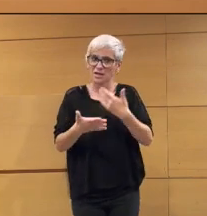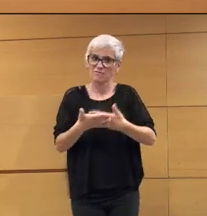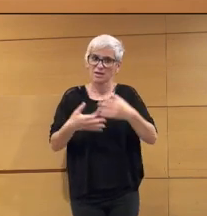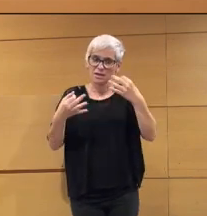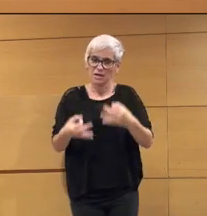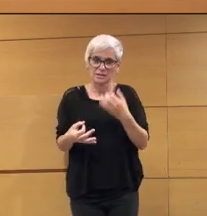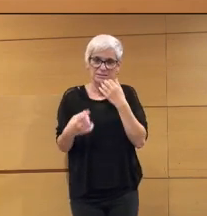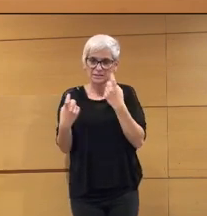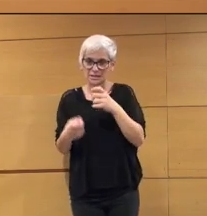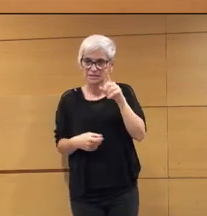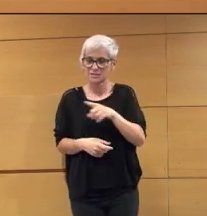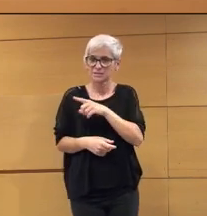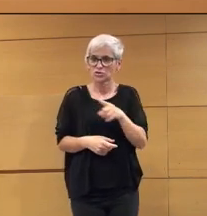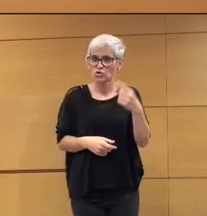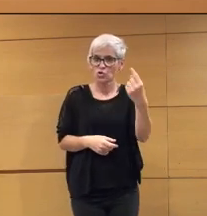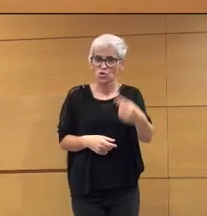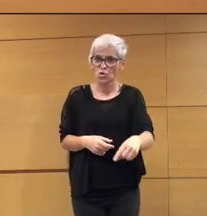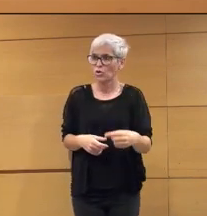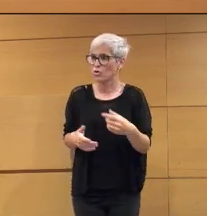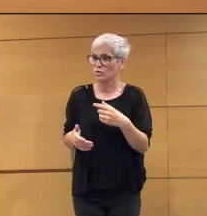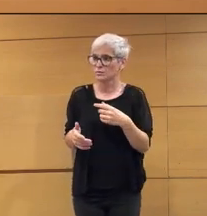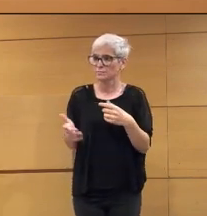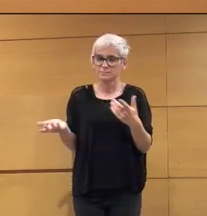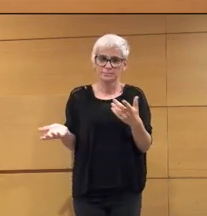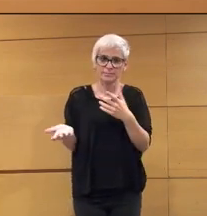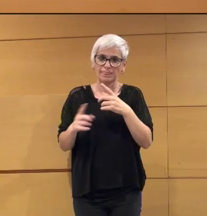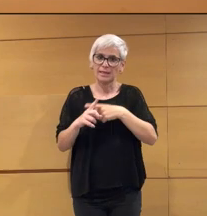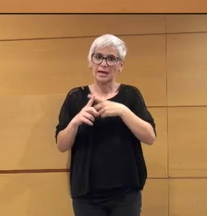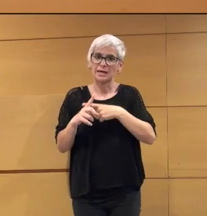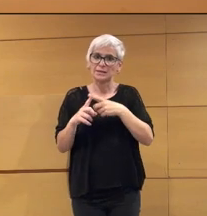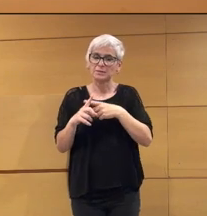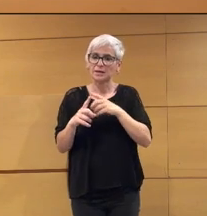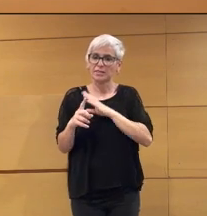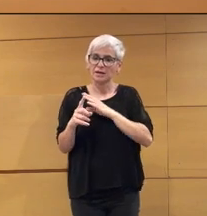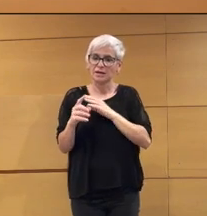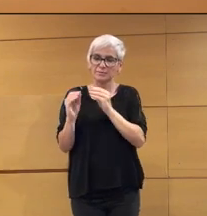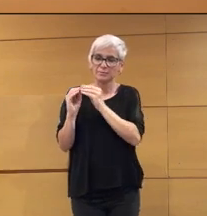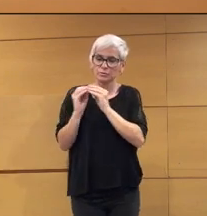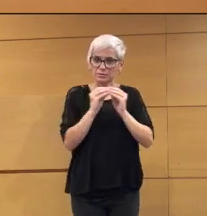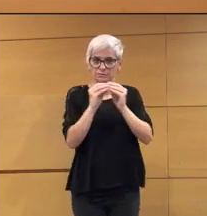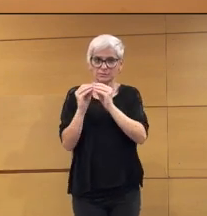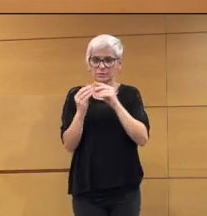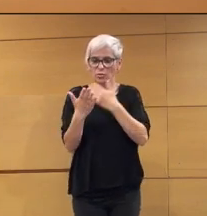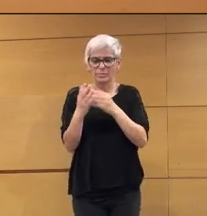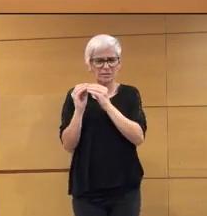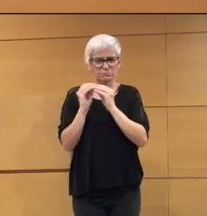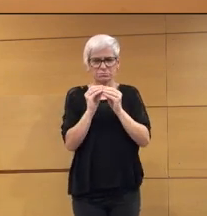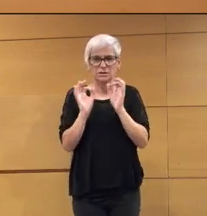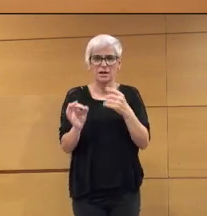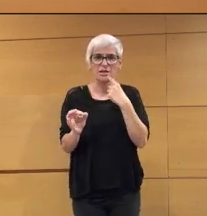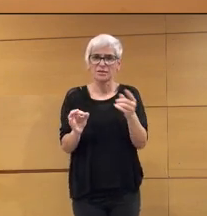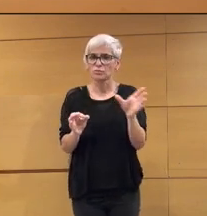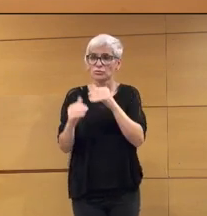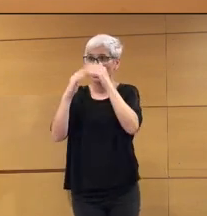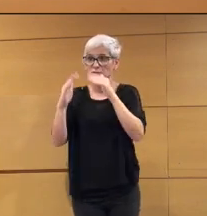sense necessitat de... No? Perquè completament d'acord, o sigui, el nivell de burocratització que es viu a totes